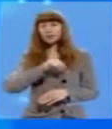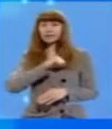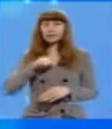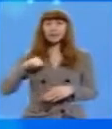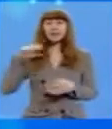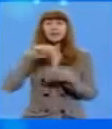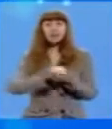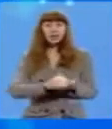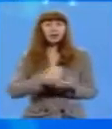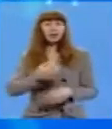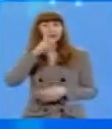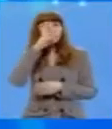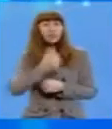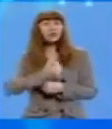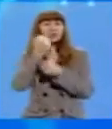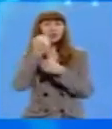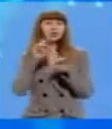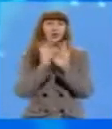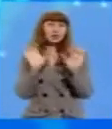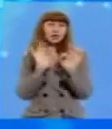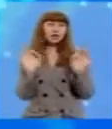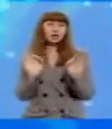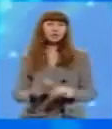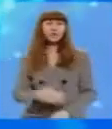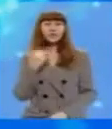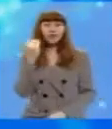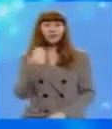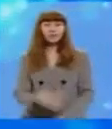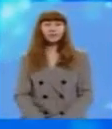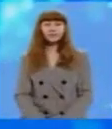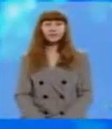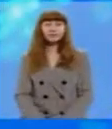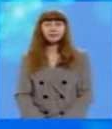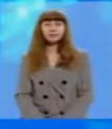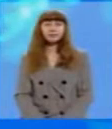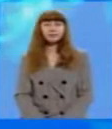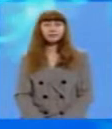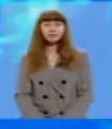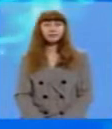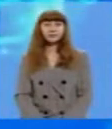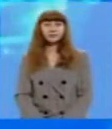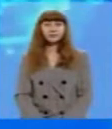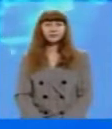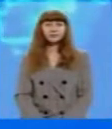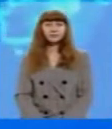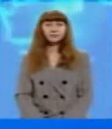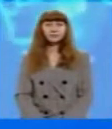жастар мен жұмыссыз жүрген тұрғындар үшін өте тиімді. Бағдарламаның Саркөл ауданында орындалу барысы қалай, тілші